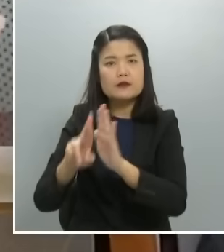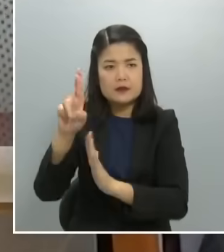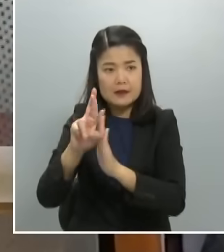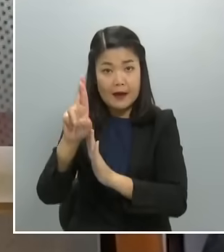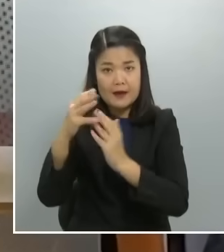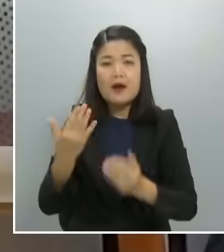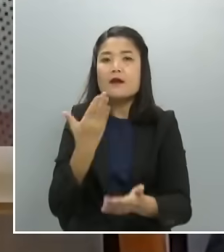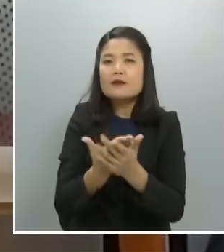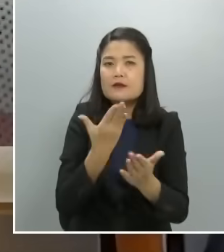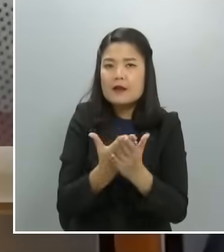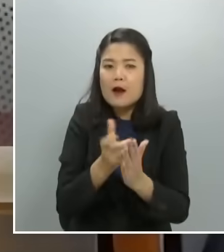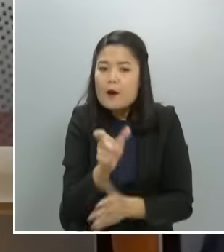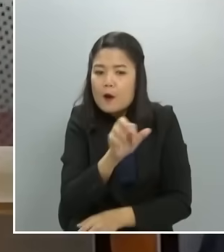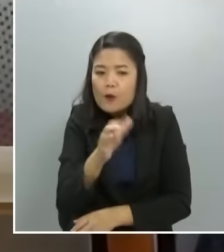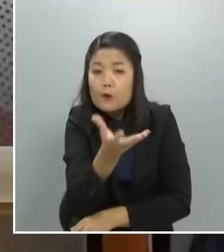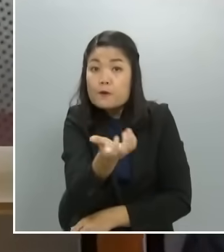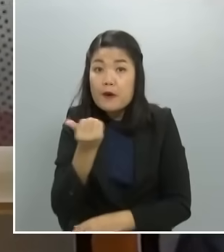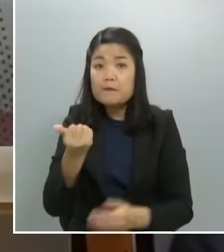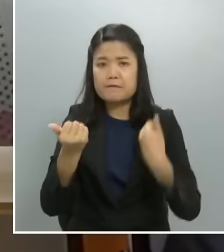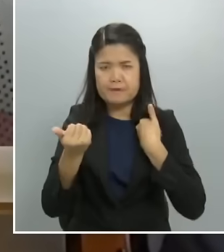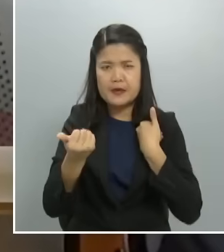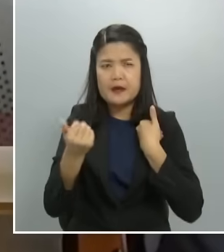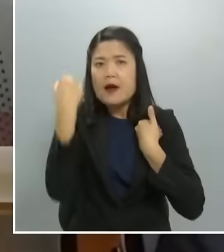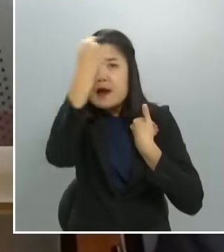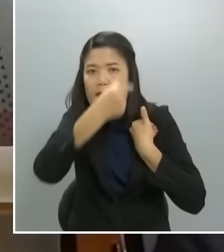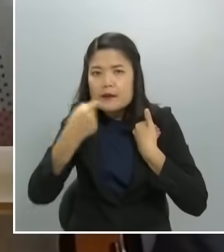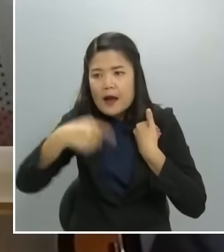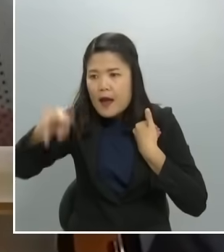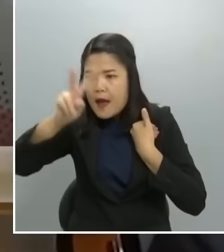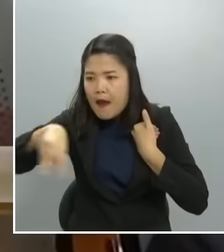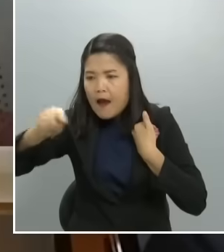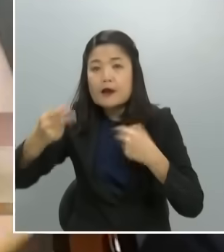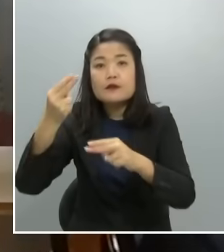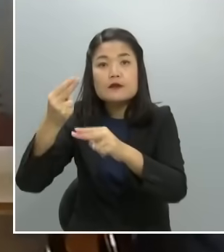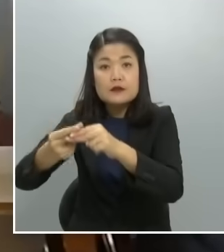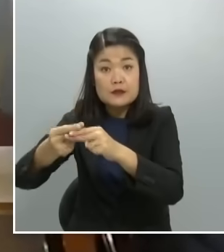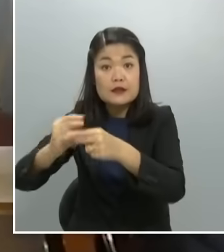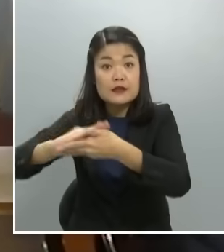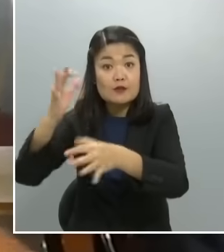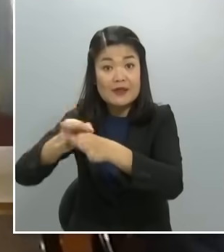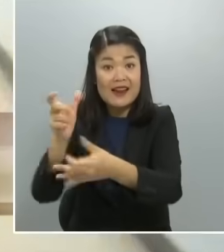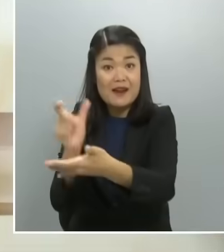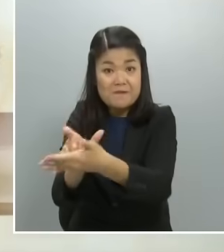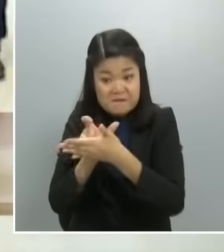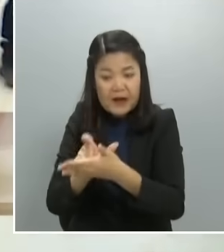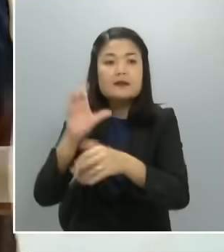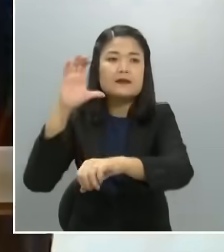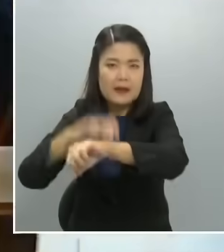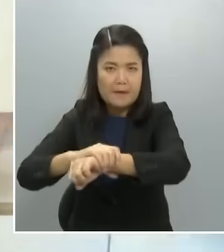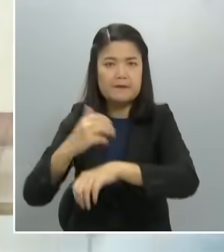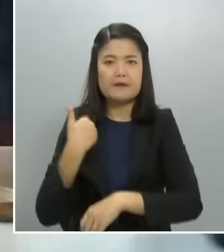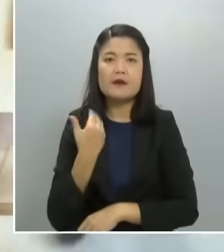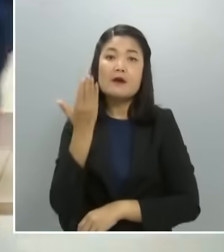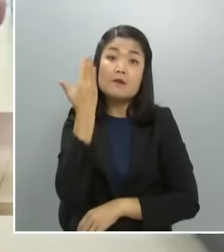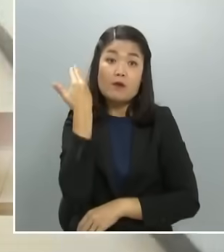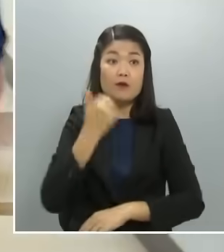ดเงินแล้วก็ยังมีคนจัดหาบัญชีม้าที่เชียงรายจับแล้วดำเนินคดีที่เชียงรายตำรวจเมื่อวานนี้ผบ.ตร.